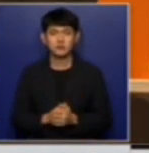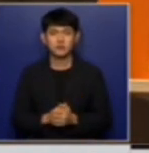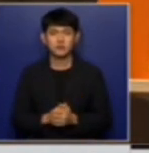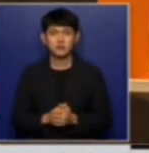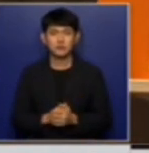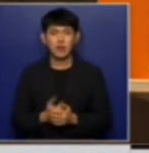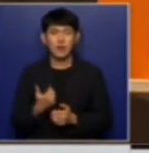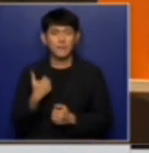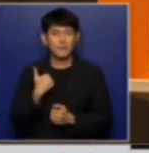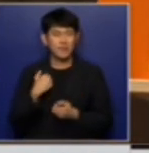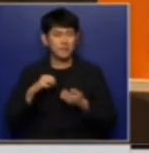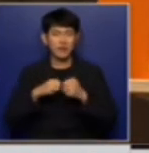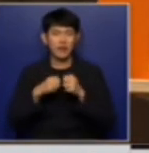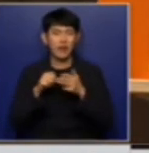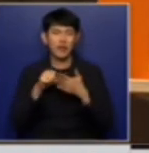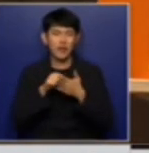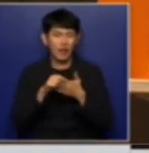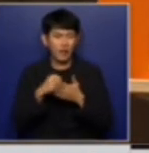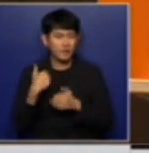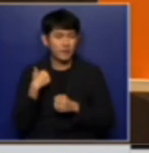มันมีอยู่จุดเดียว